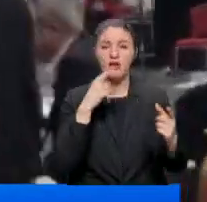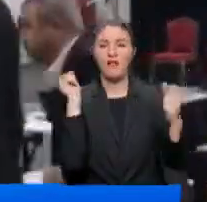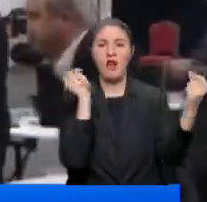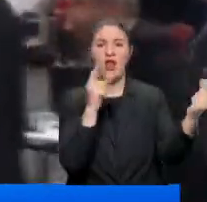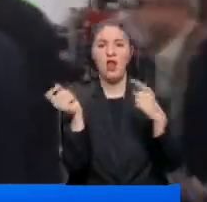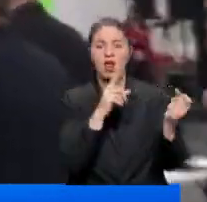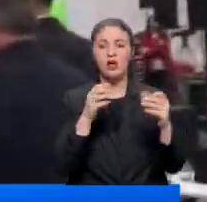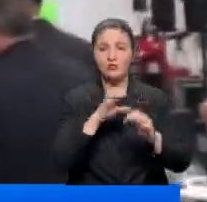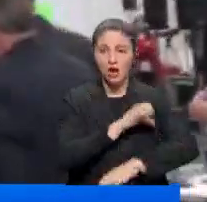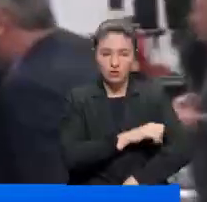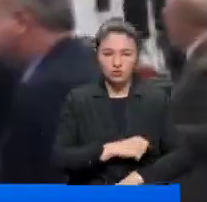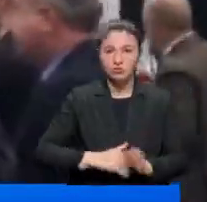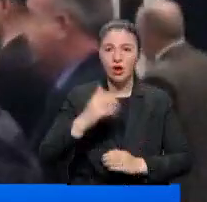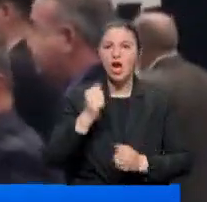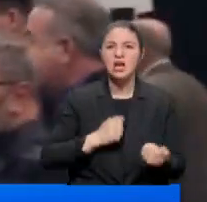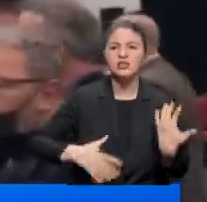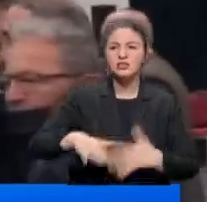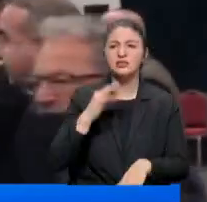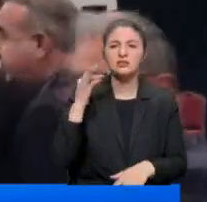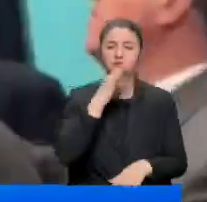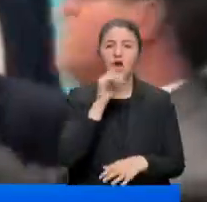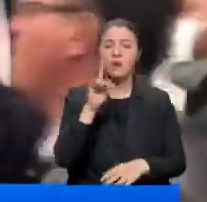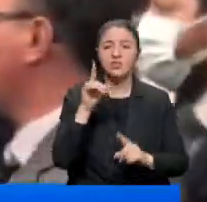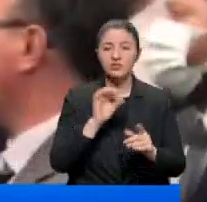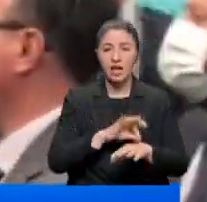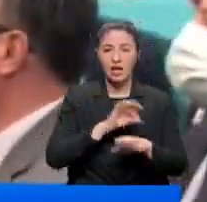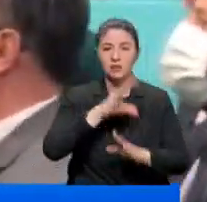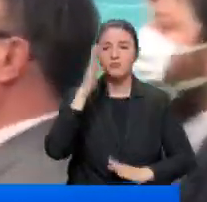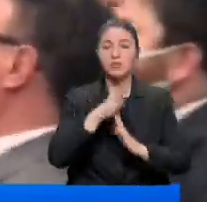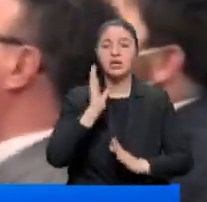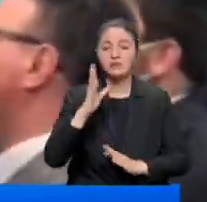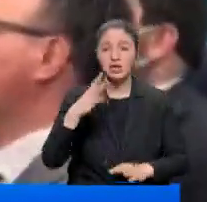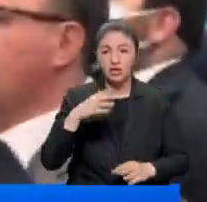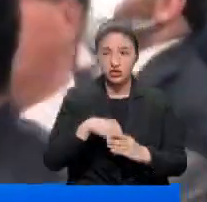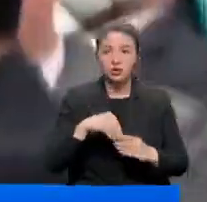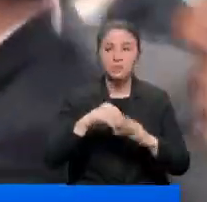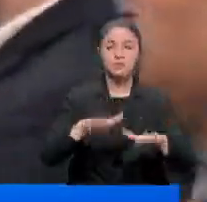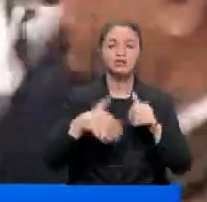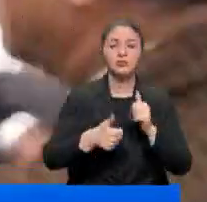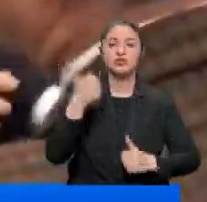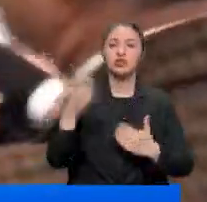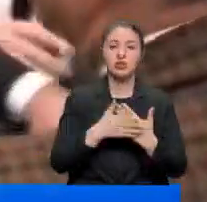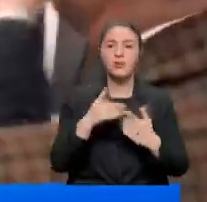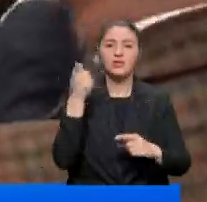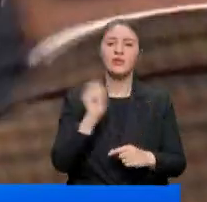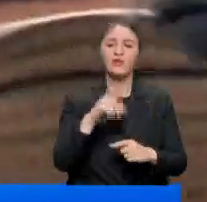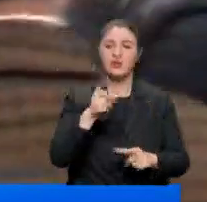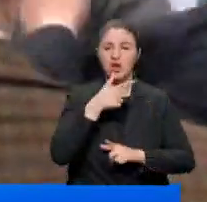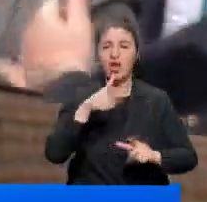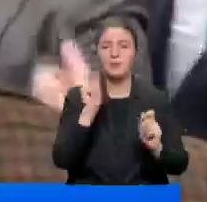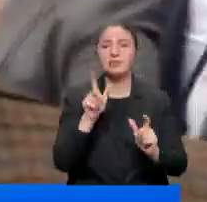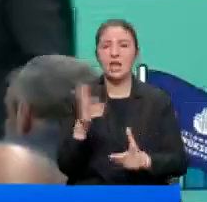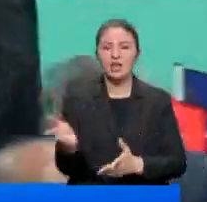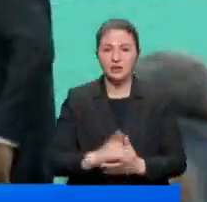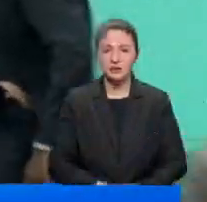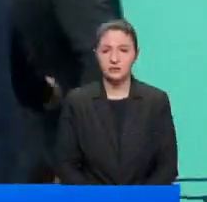atışmaların tansiyonu yükseldi, arbedeye ramak kaldı. 15 dakikalık araya gitmek için Meclis Başkan Vekili'nin defalarca anons yapması